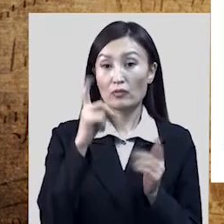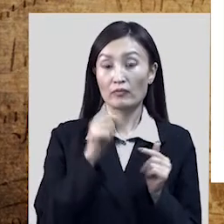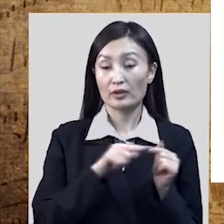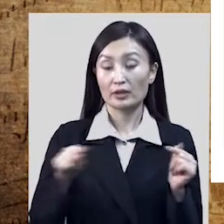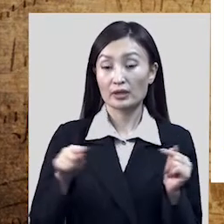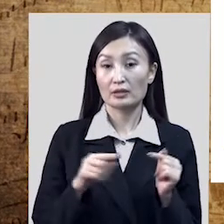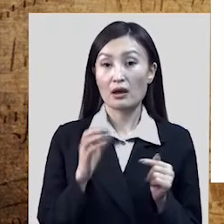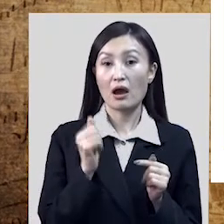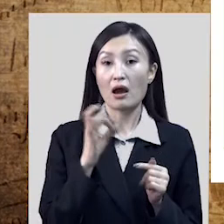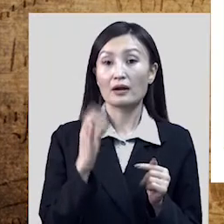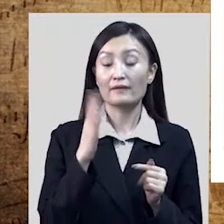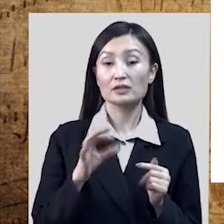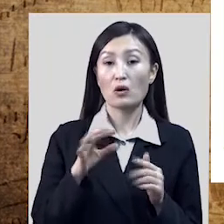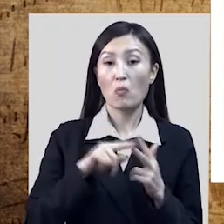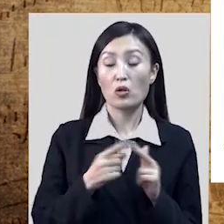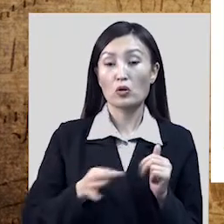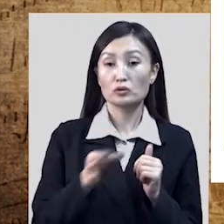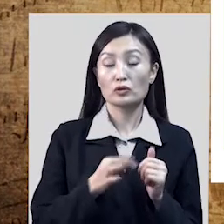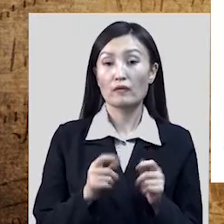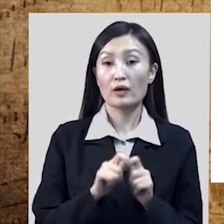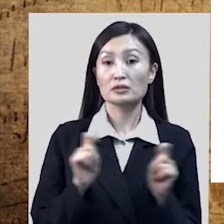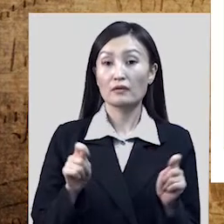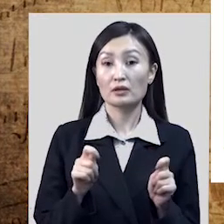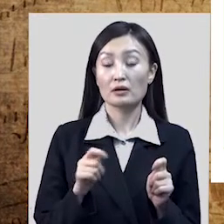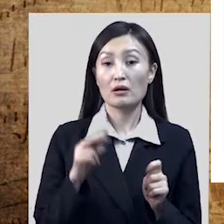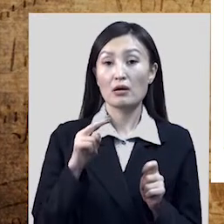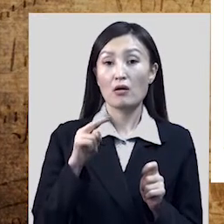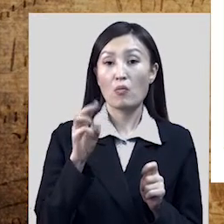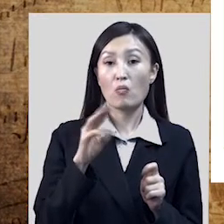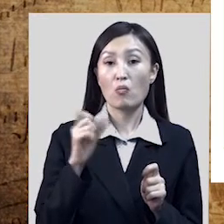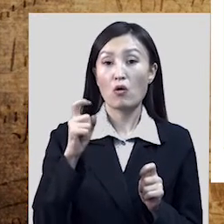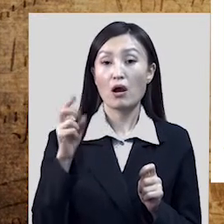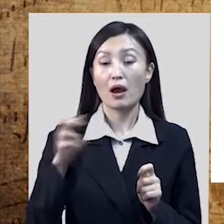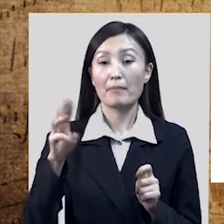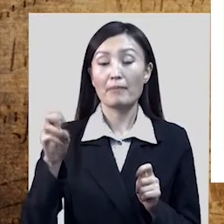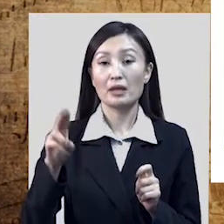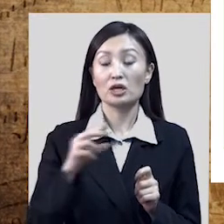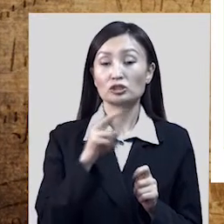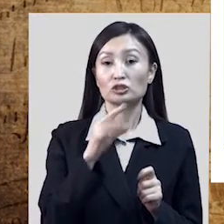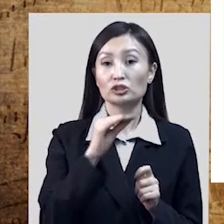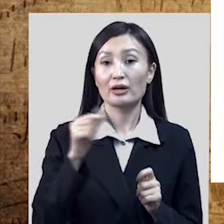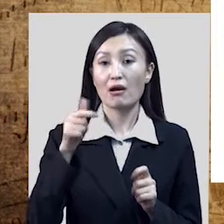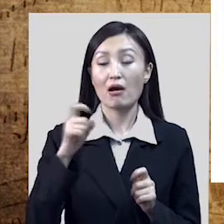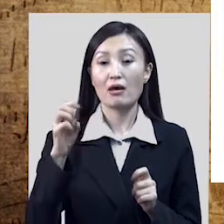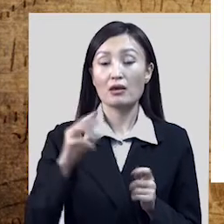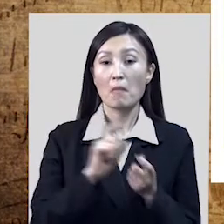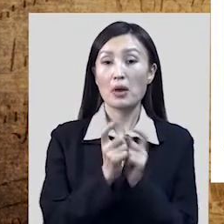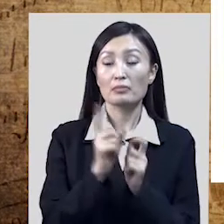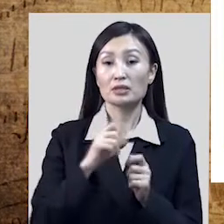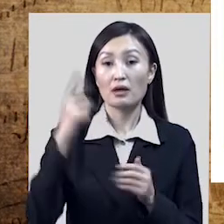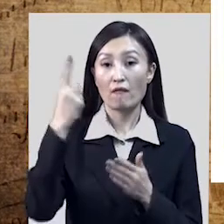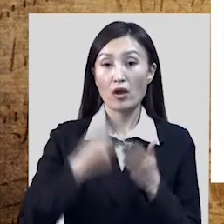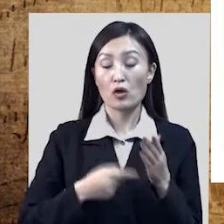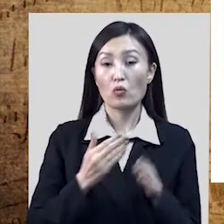на аравийском полуострове основателям религий был пророк мухаммед джихад борьба за веру позже